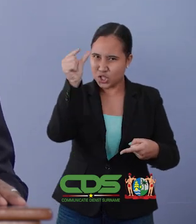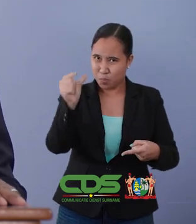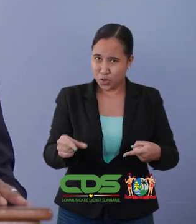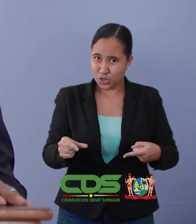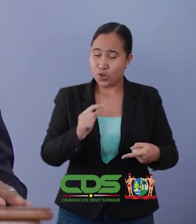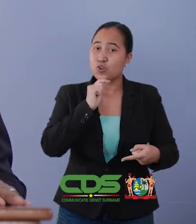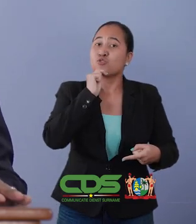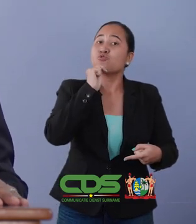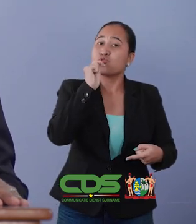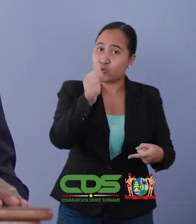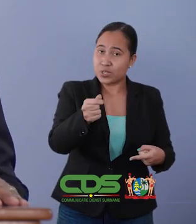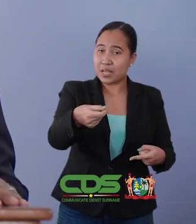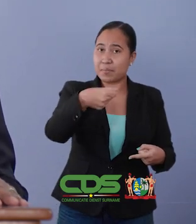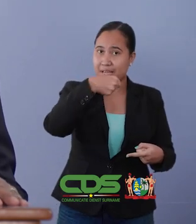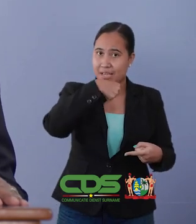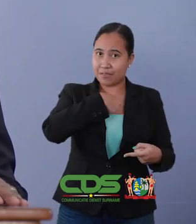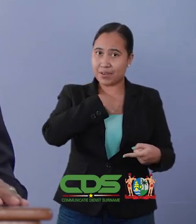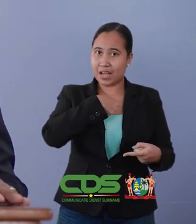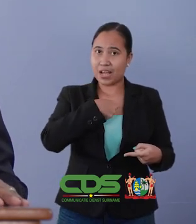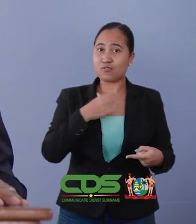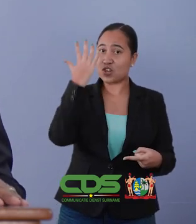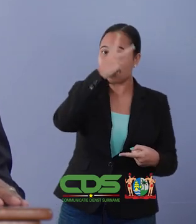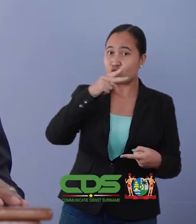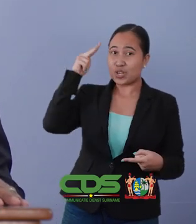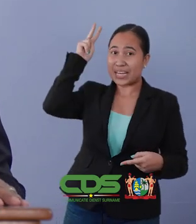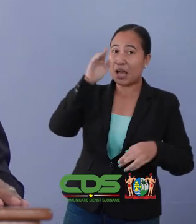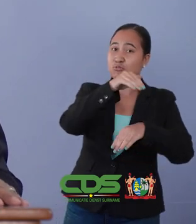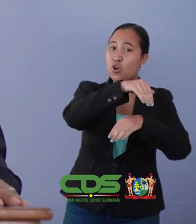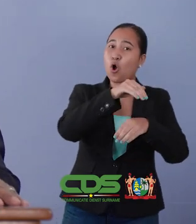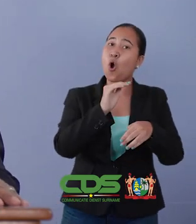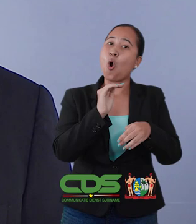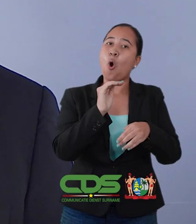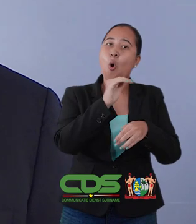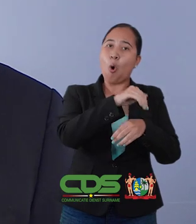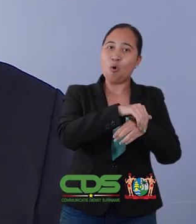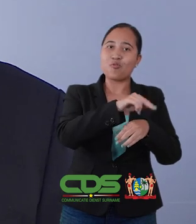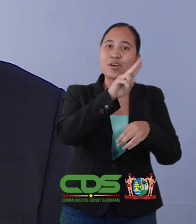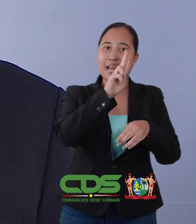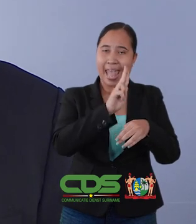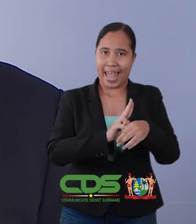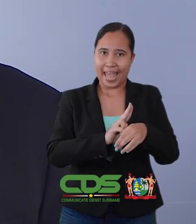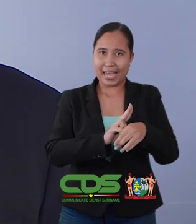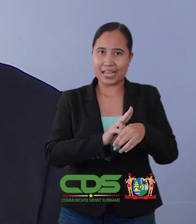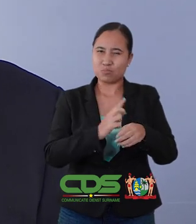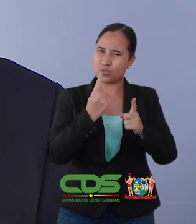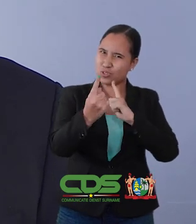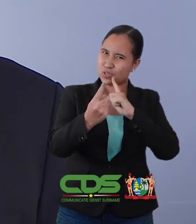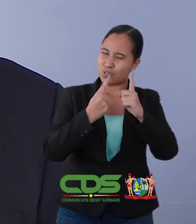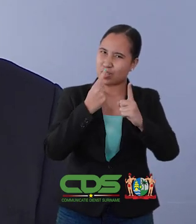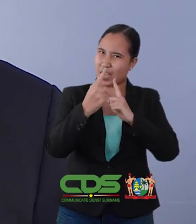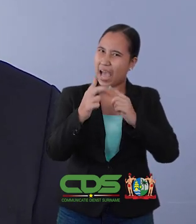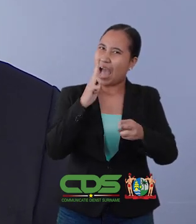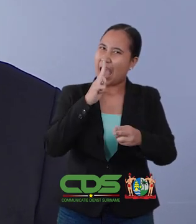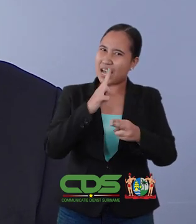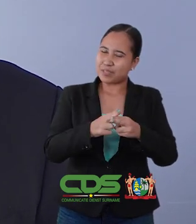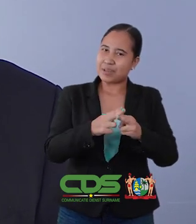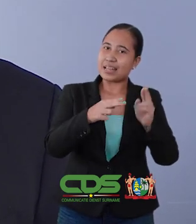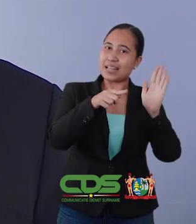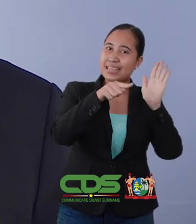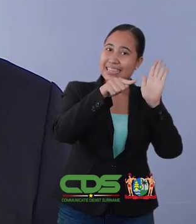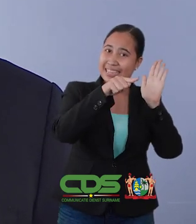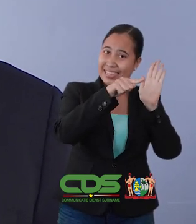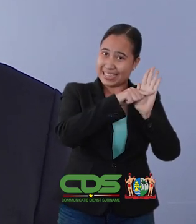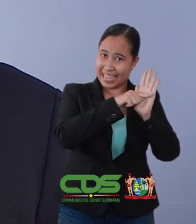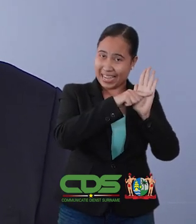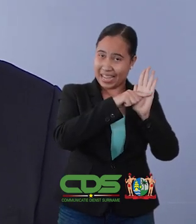persoon toestemming heeft verkregen van de bevoegde Surinaamse autoriteiten. Zulks na overlegging van een